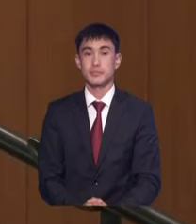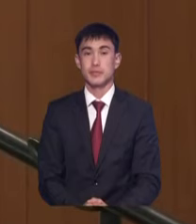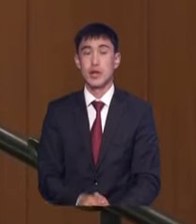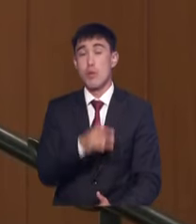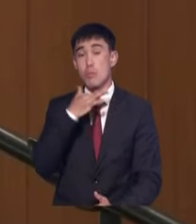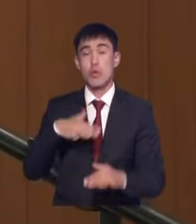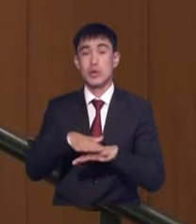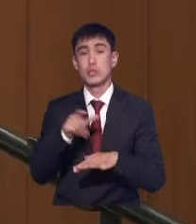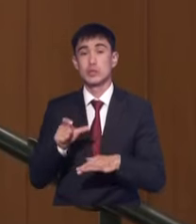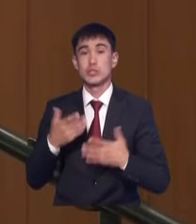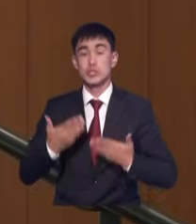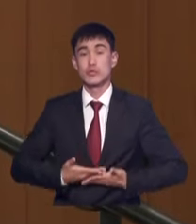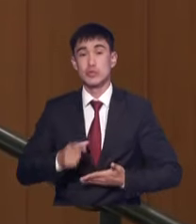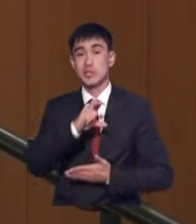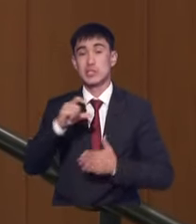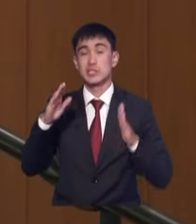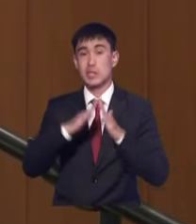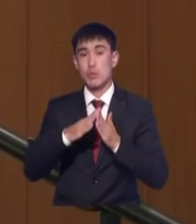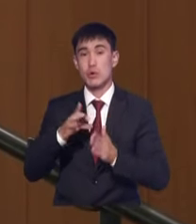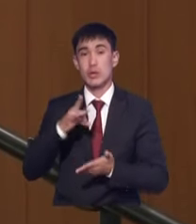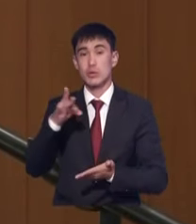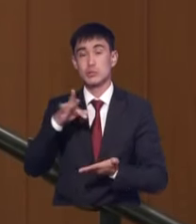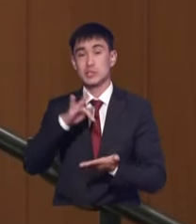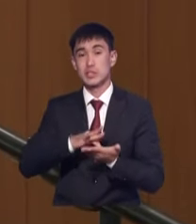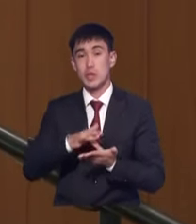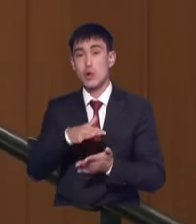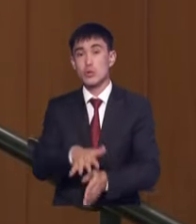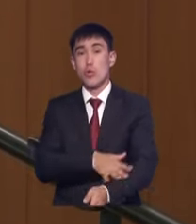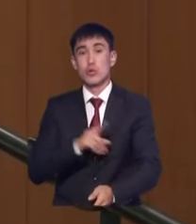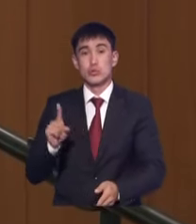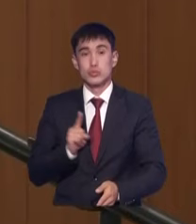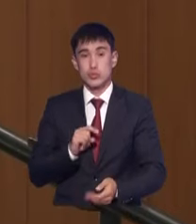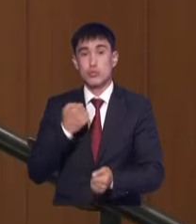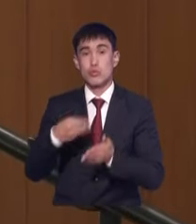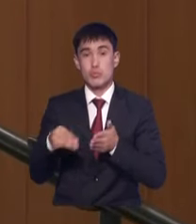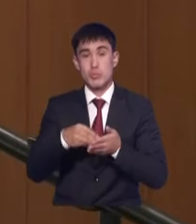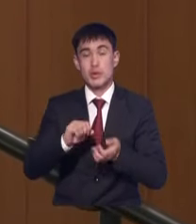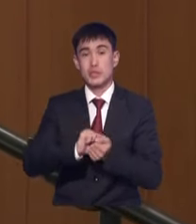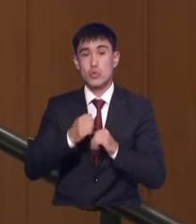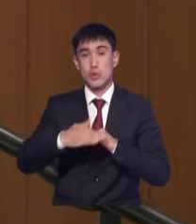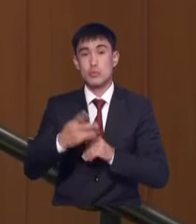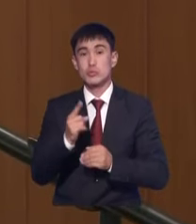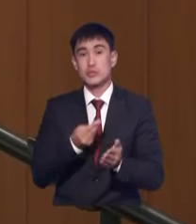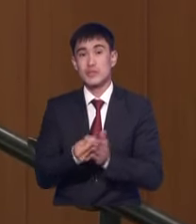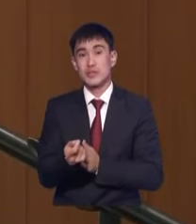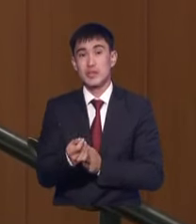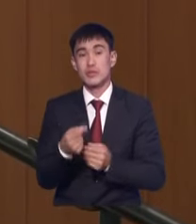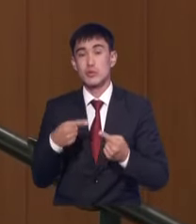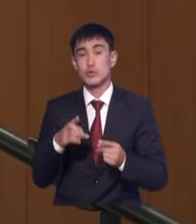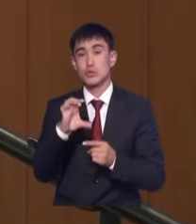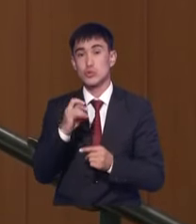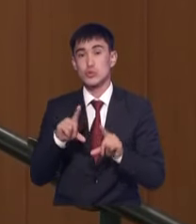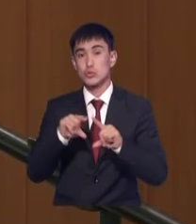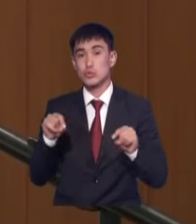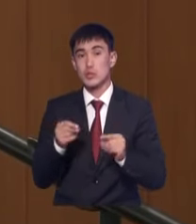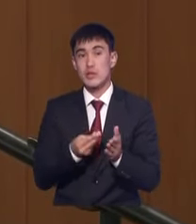Довольно много граждан проживает в многоквартирных домах райцентра. Как долго мы будем приобретать уголь и выносить золу? Почему деньги, выделяемые на другие социальные